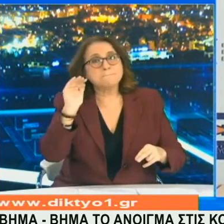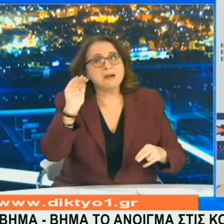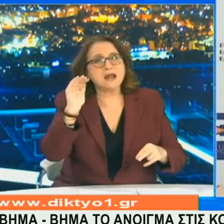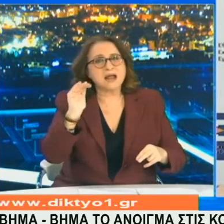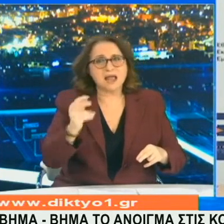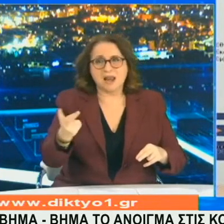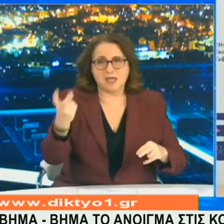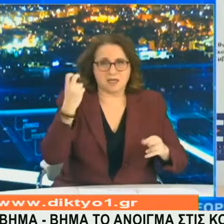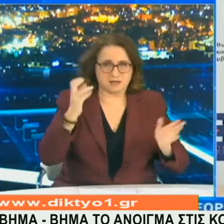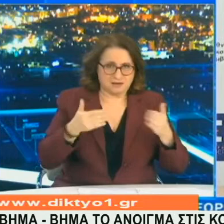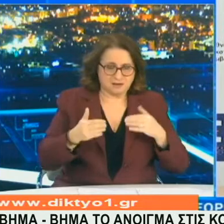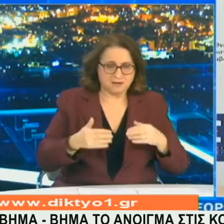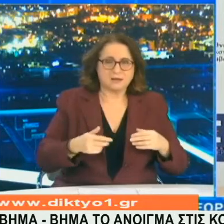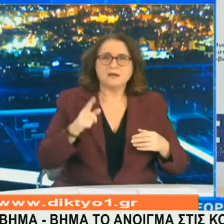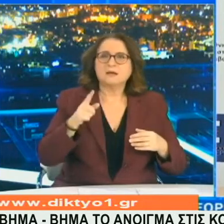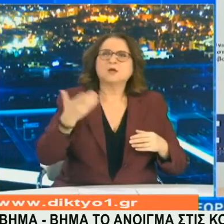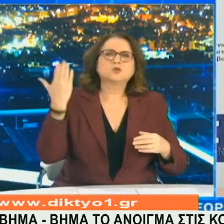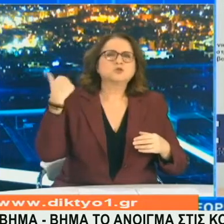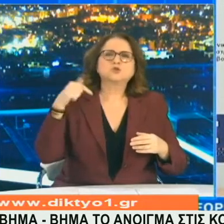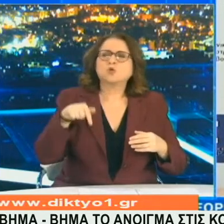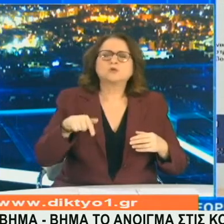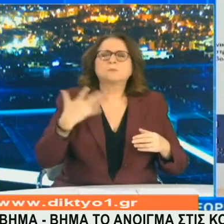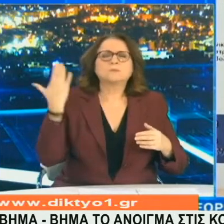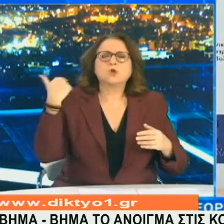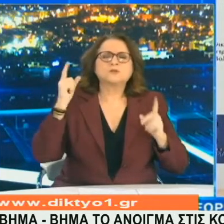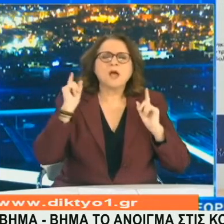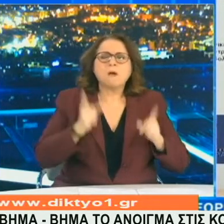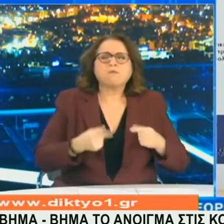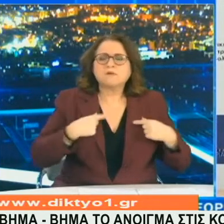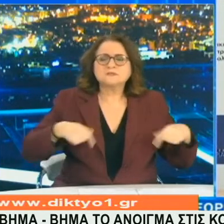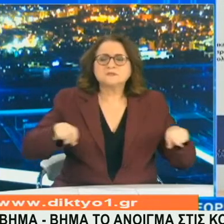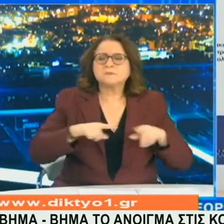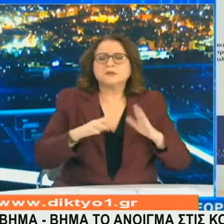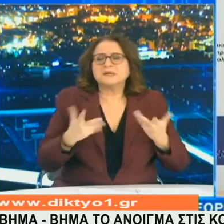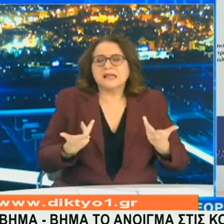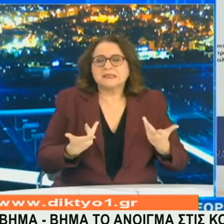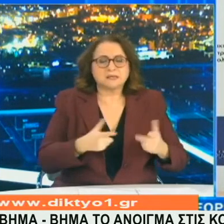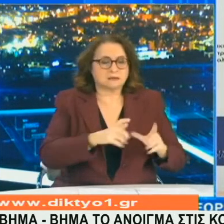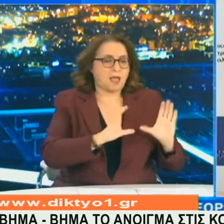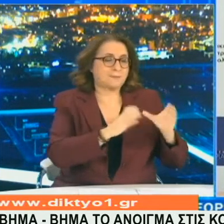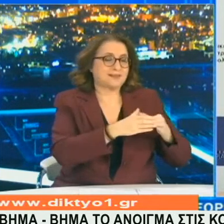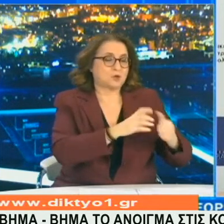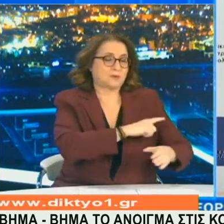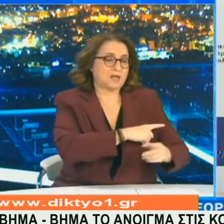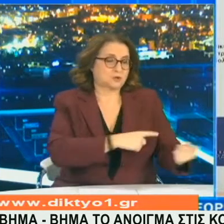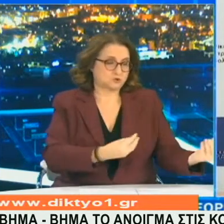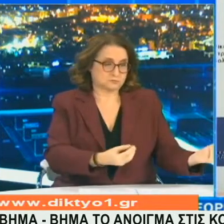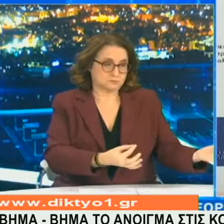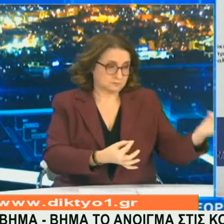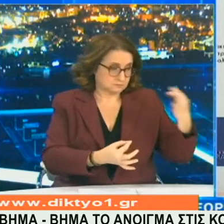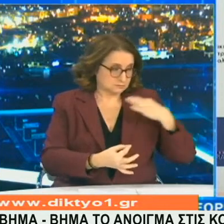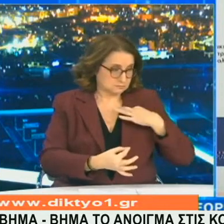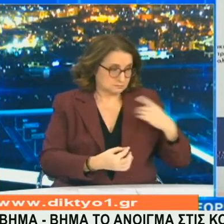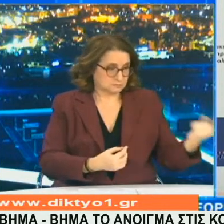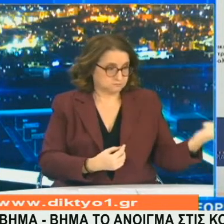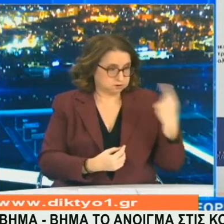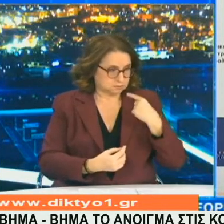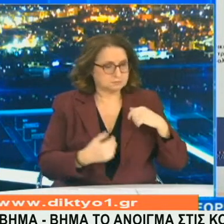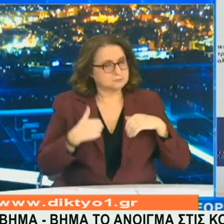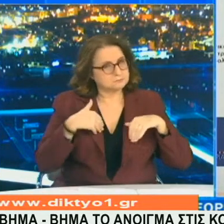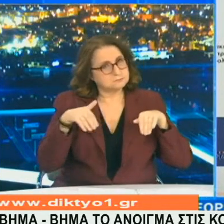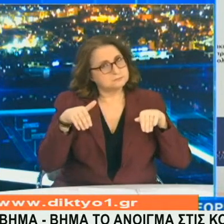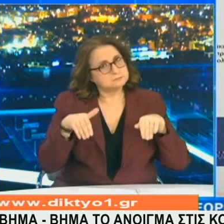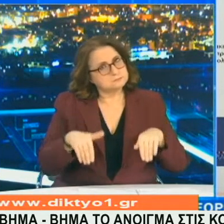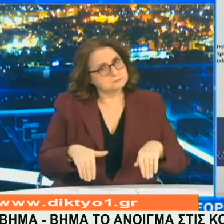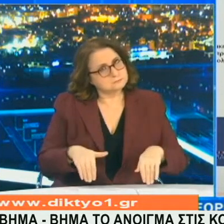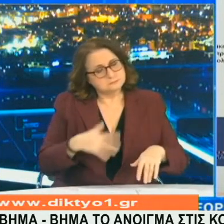την απόφαση μετά από εισήγηση της Επιτροπής, καθώς τα τότε επιδημιολογικά δεδομένα δεν επέτρεπαν να